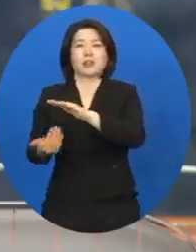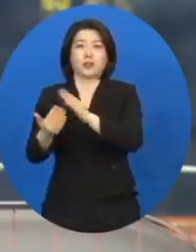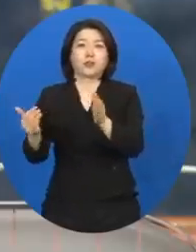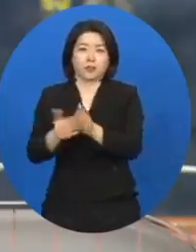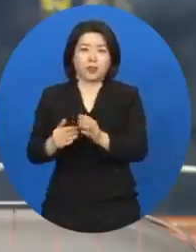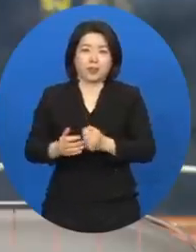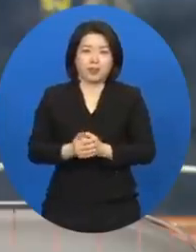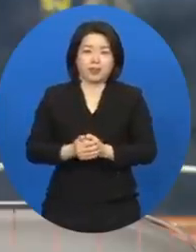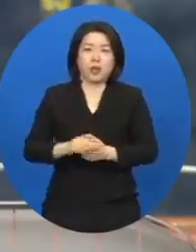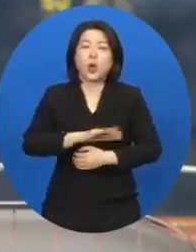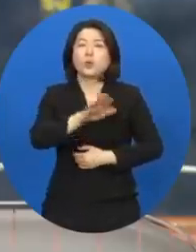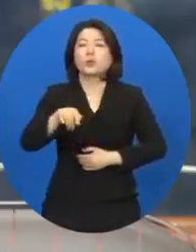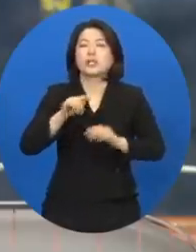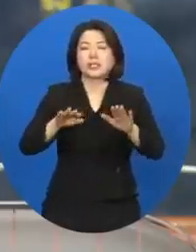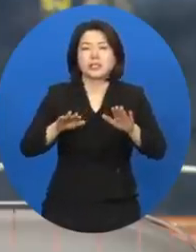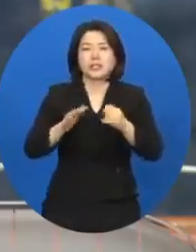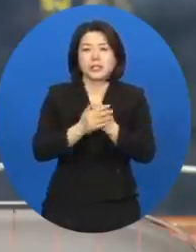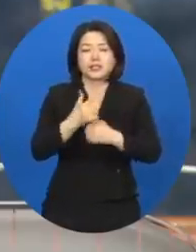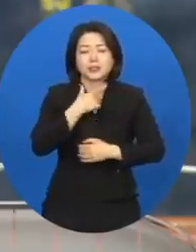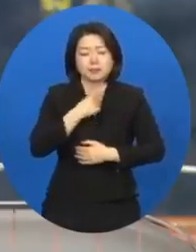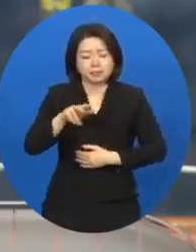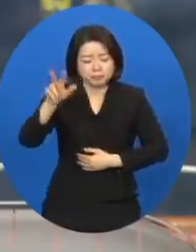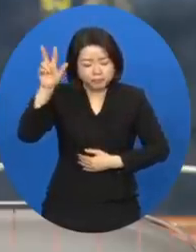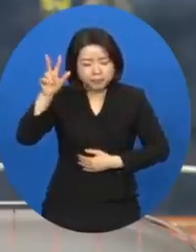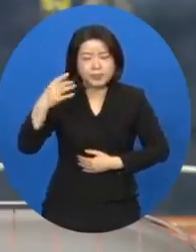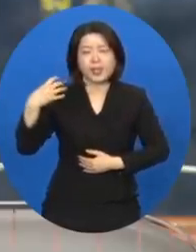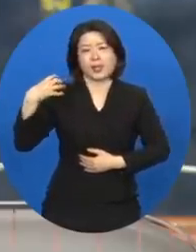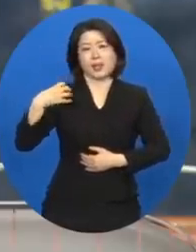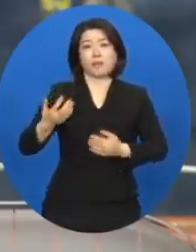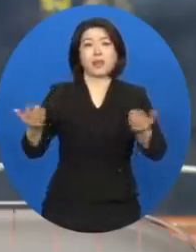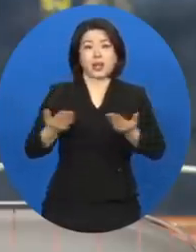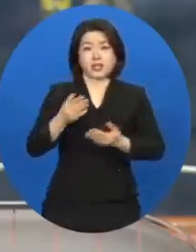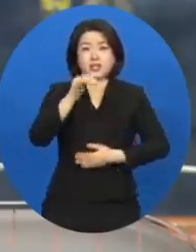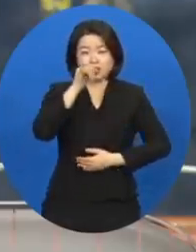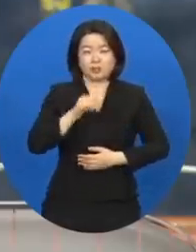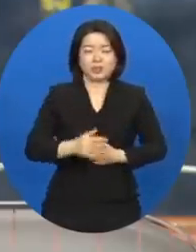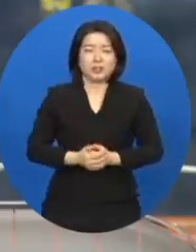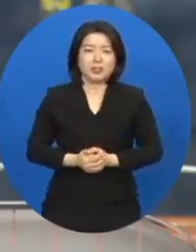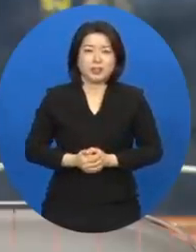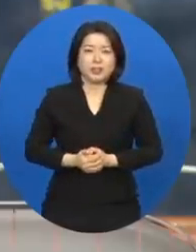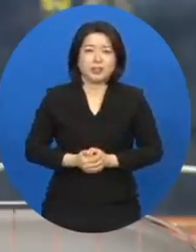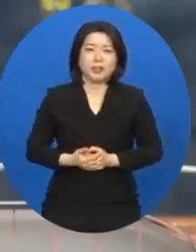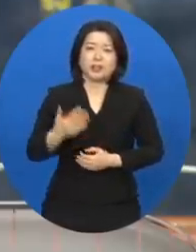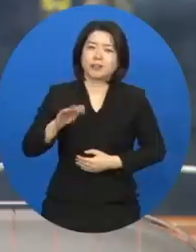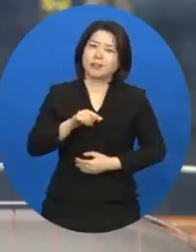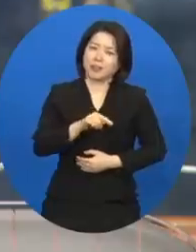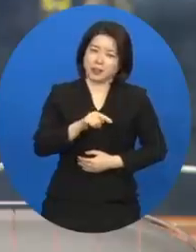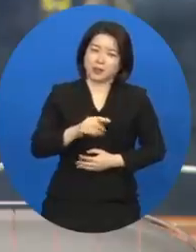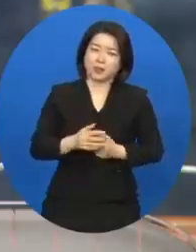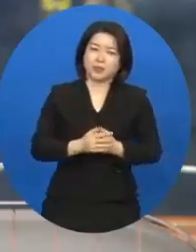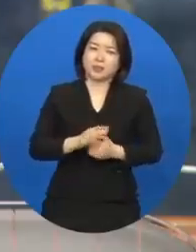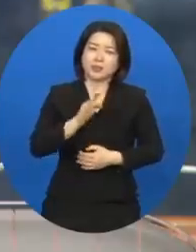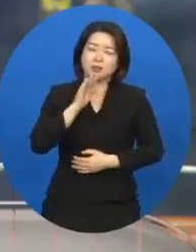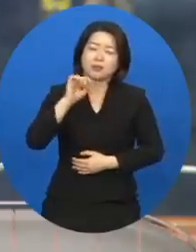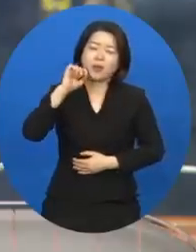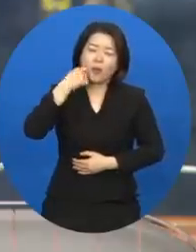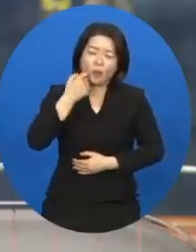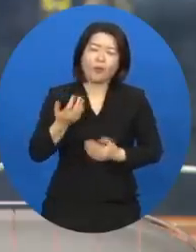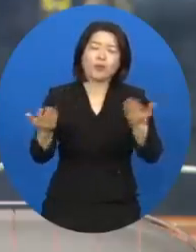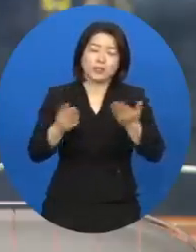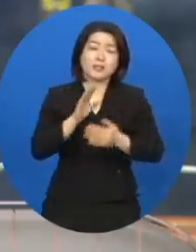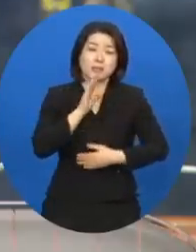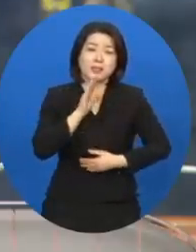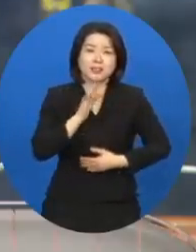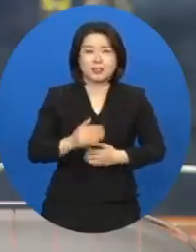그 소원을 감당할 일이 남아있는 거예요. 그런데 이건 참 어려운 일이에요.